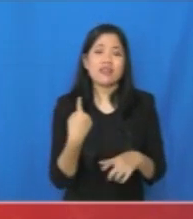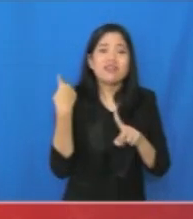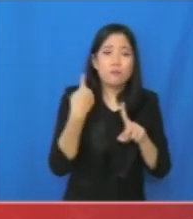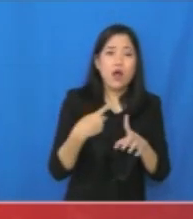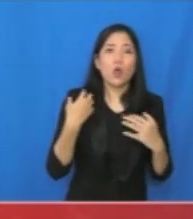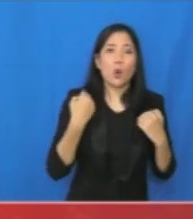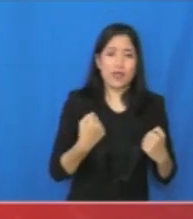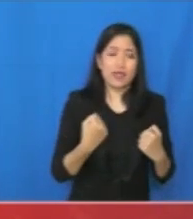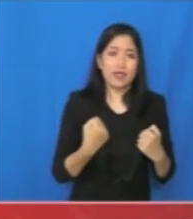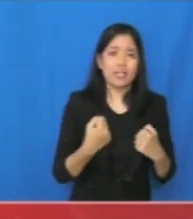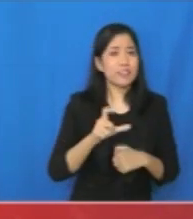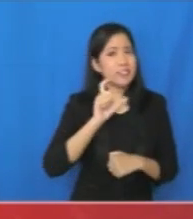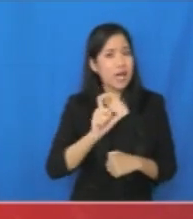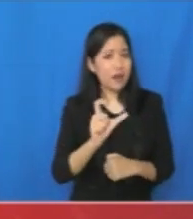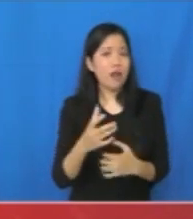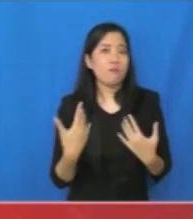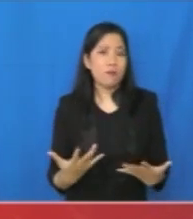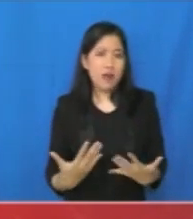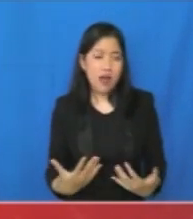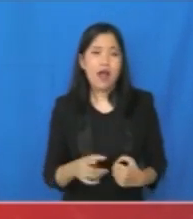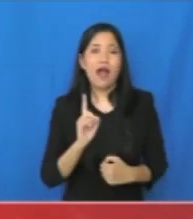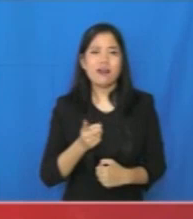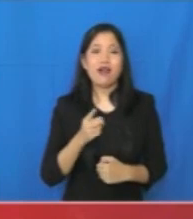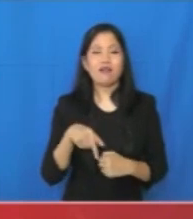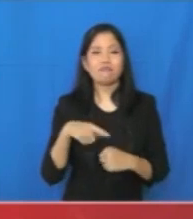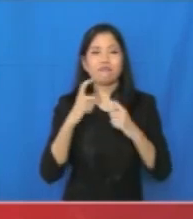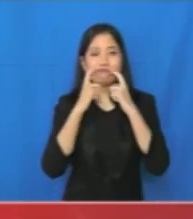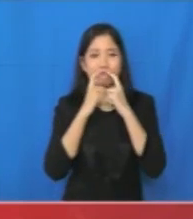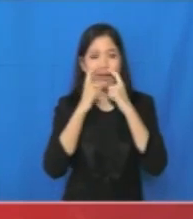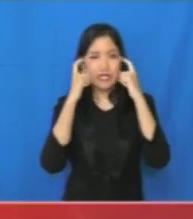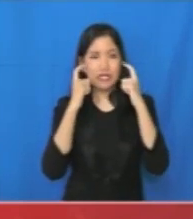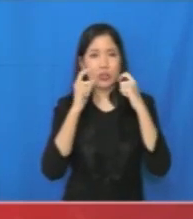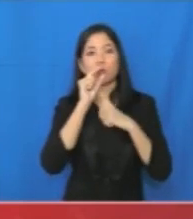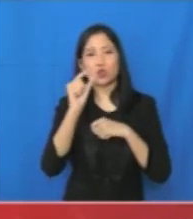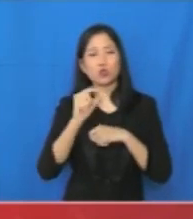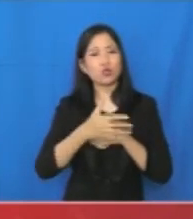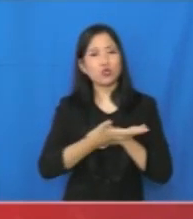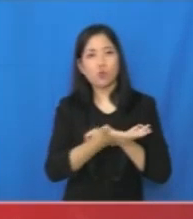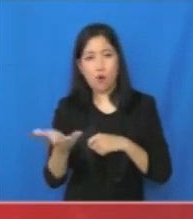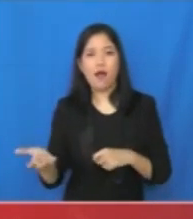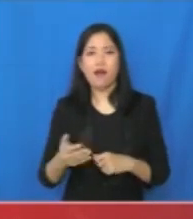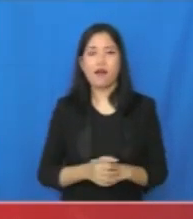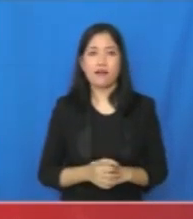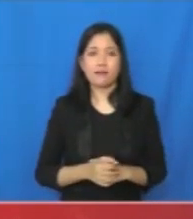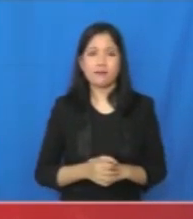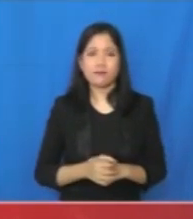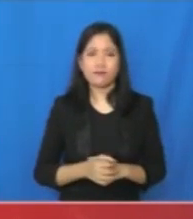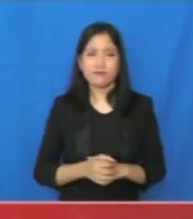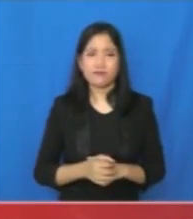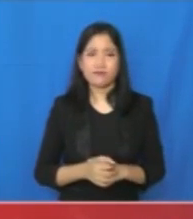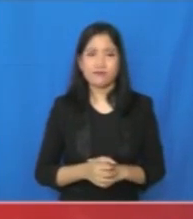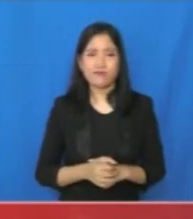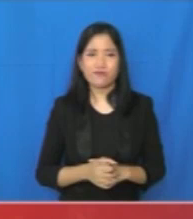perkuat dengan gerakan masker untuk semua kita